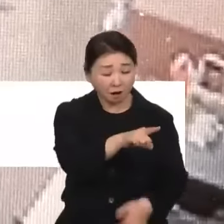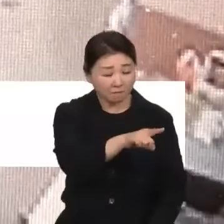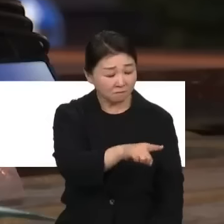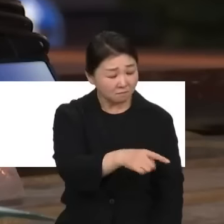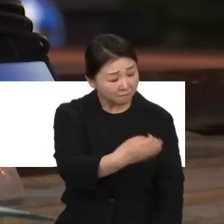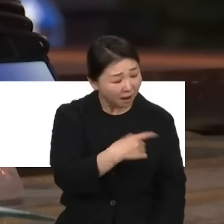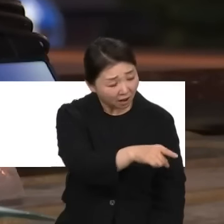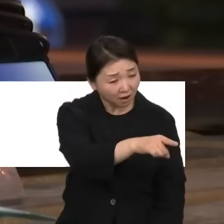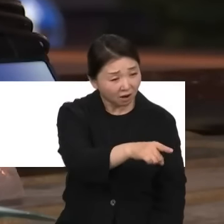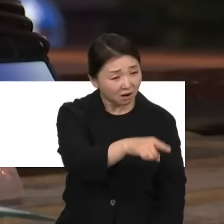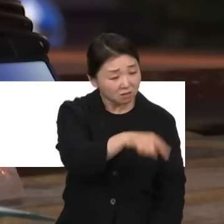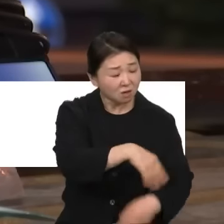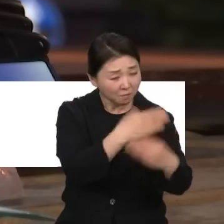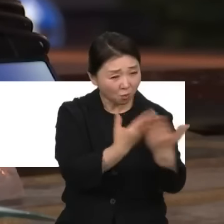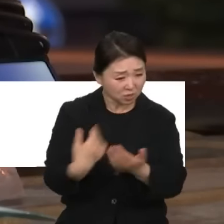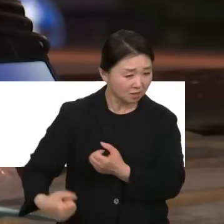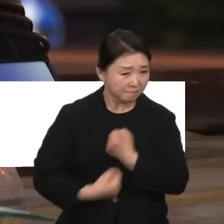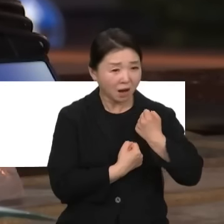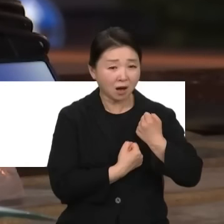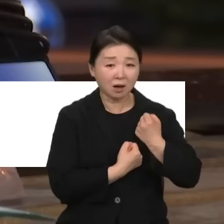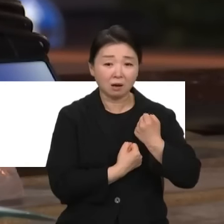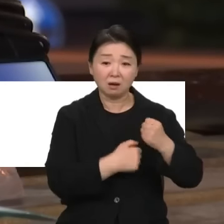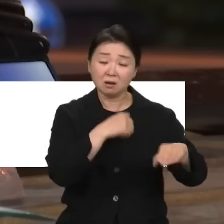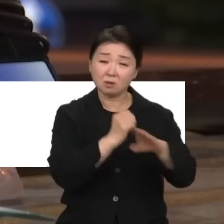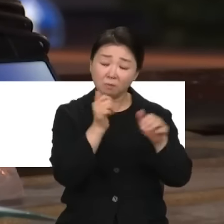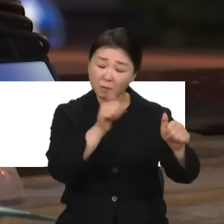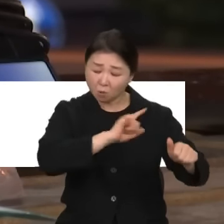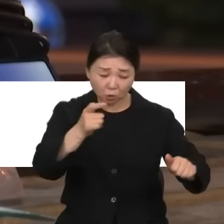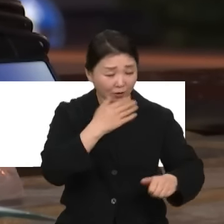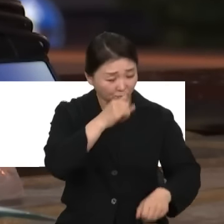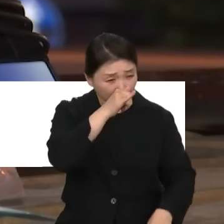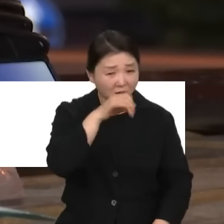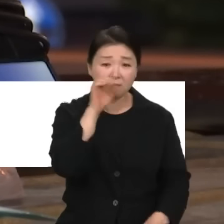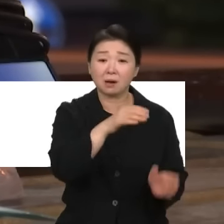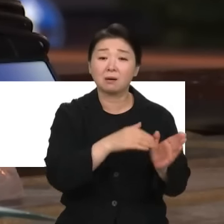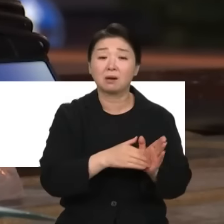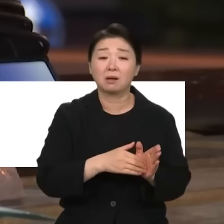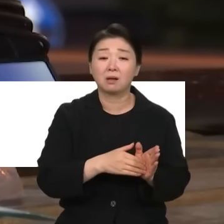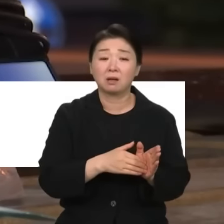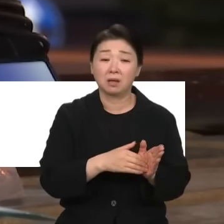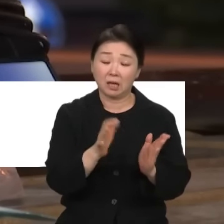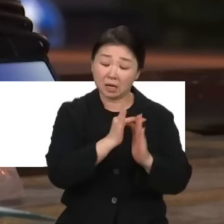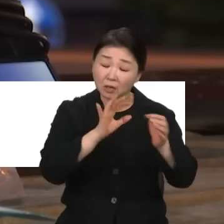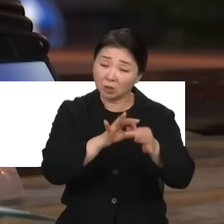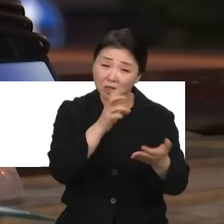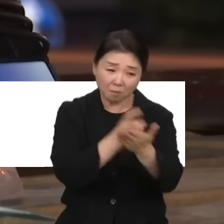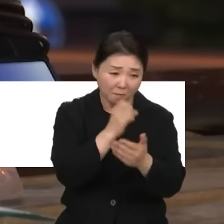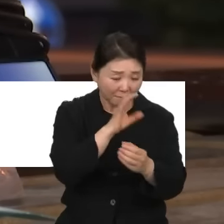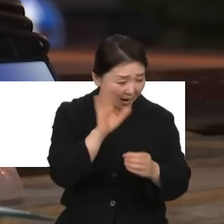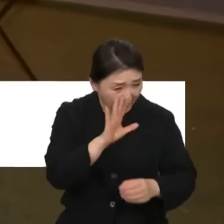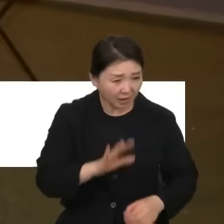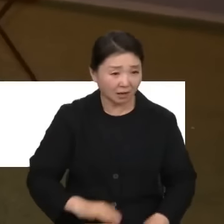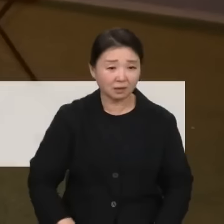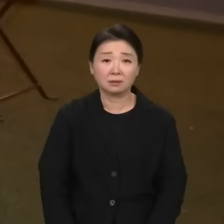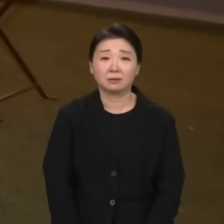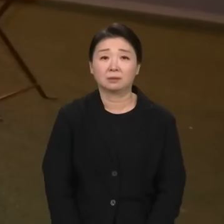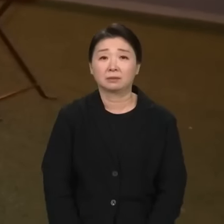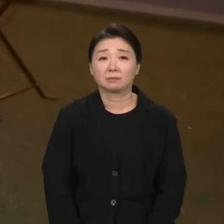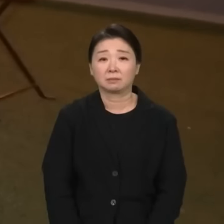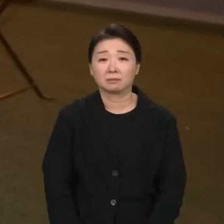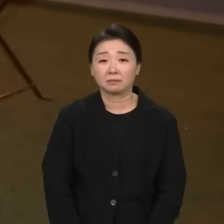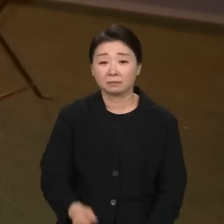얘기하면 내가 너네 다 근무태만으로 고소할 수도 있다. 가족 사이에서도 법 얘기 꺼내는 거 아닌데.